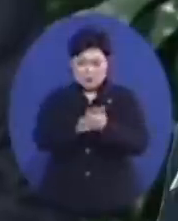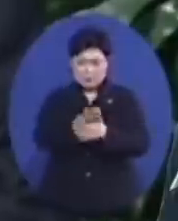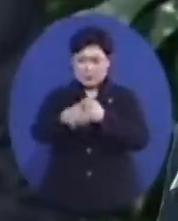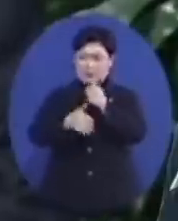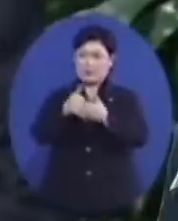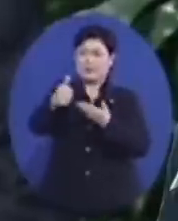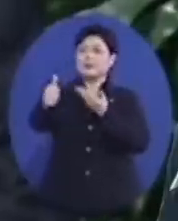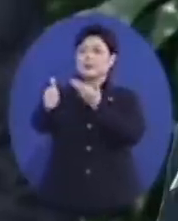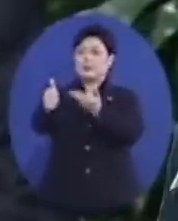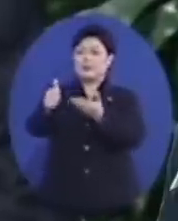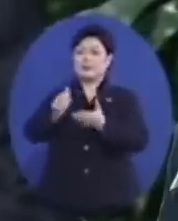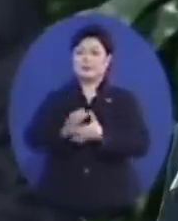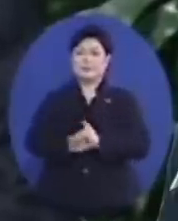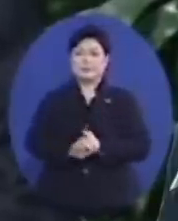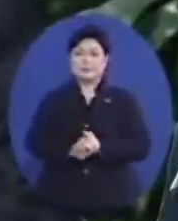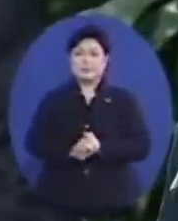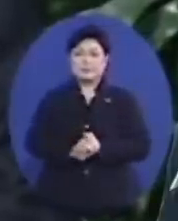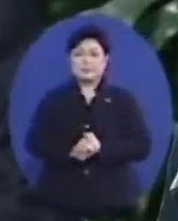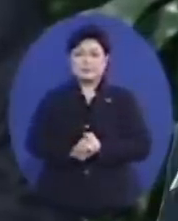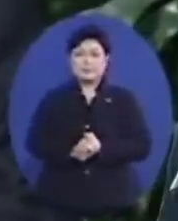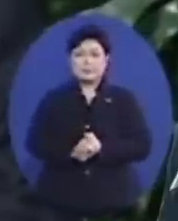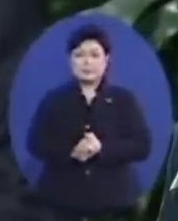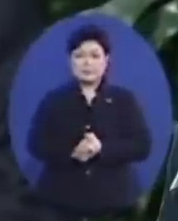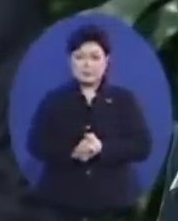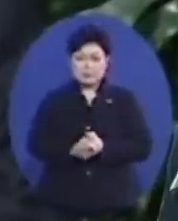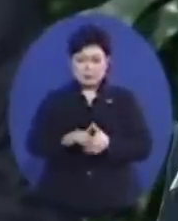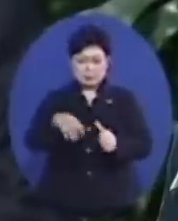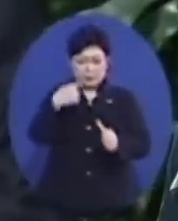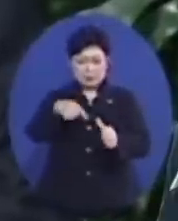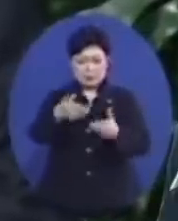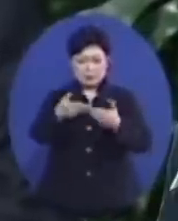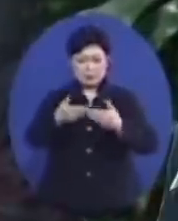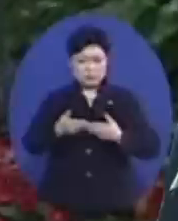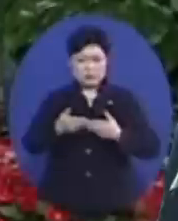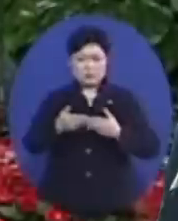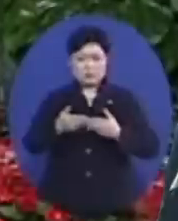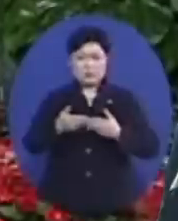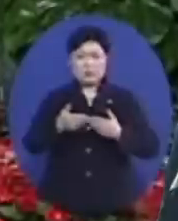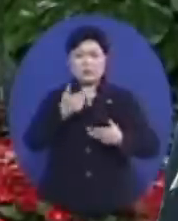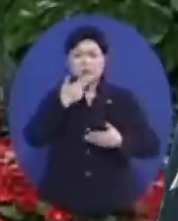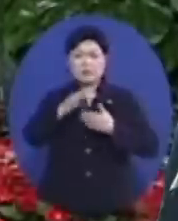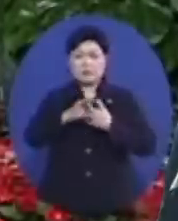하나님께서 보이시지 않고는 이런 일이 있을 수가 없습니다.